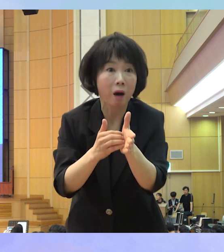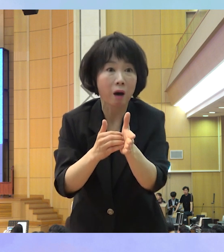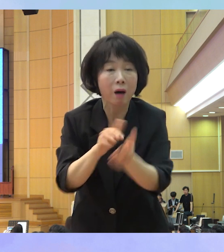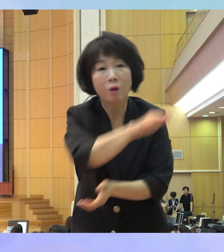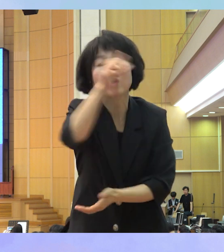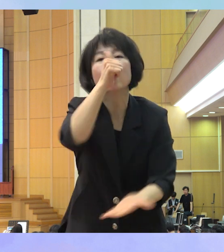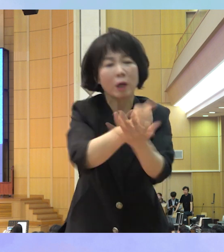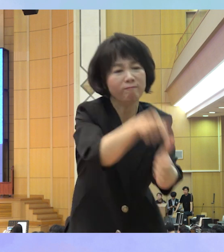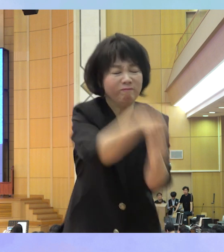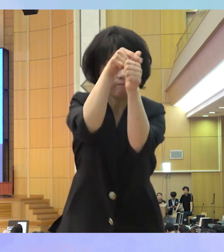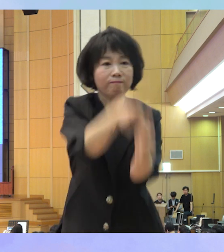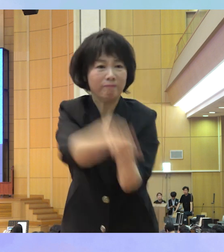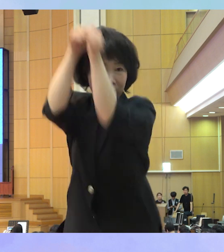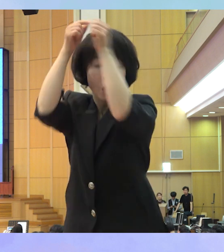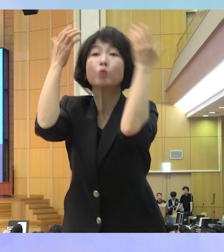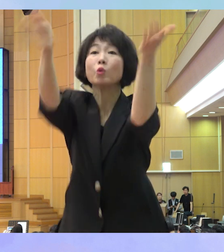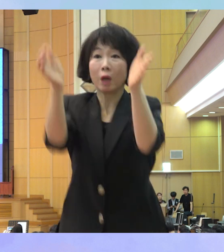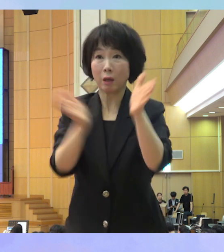우리를 살리시려고,